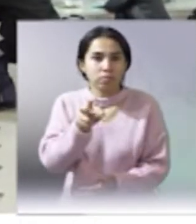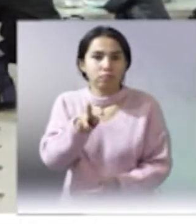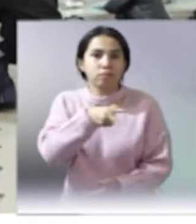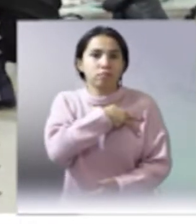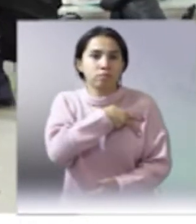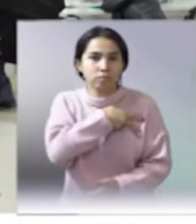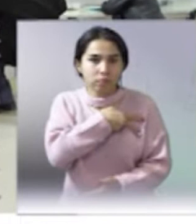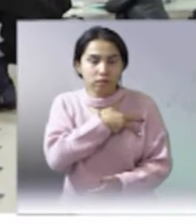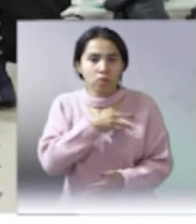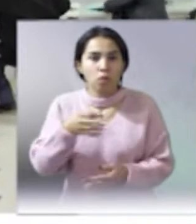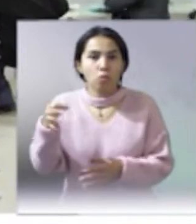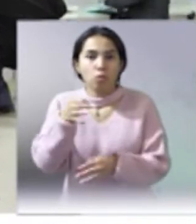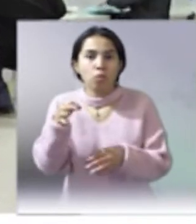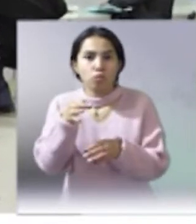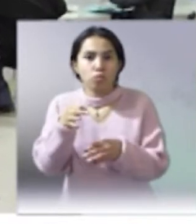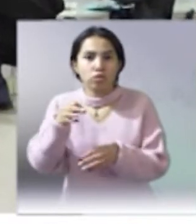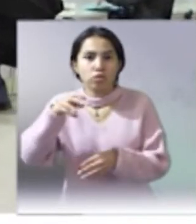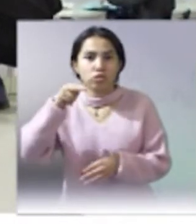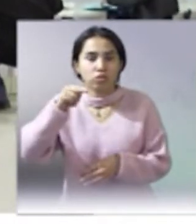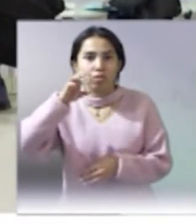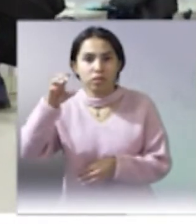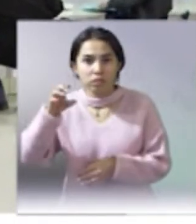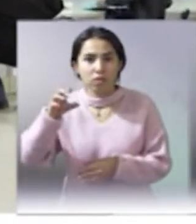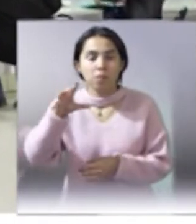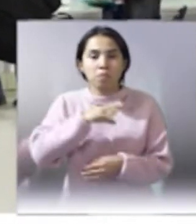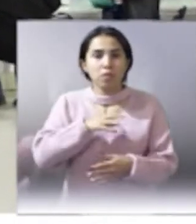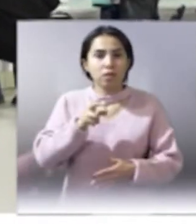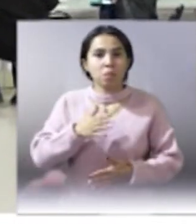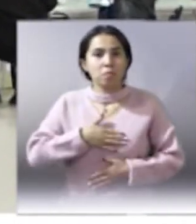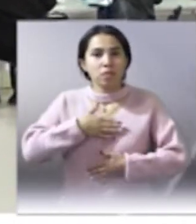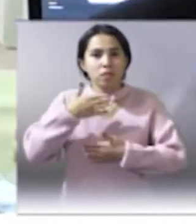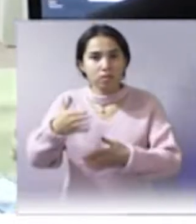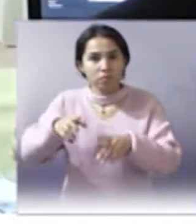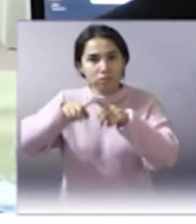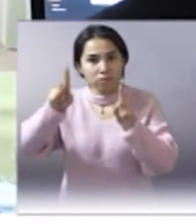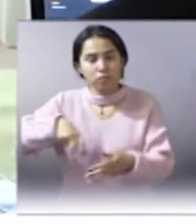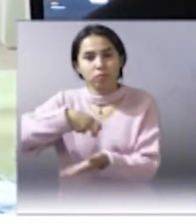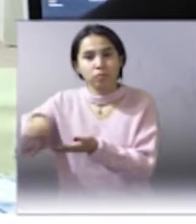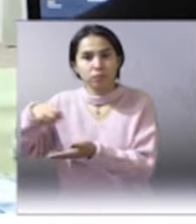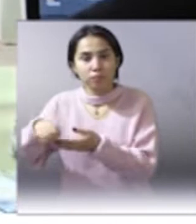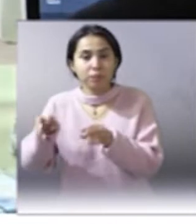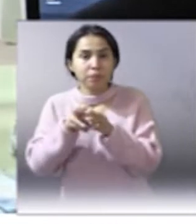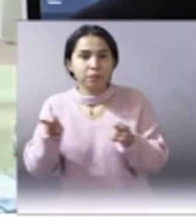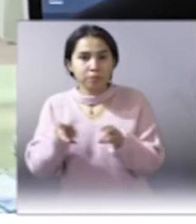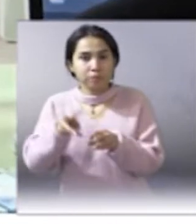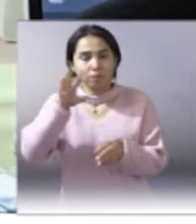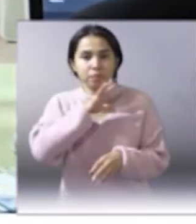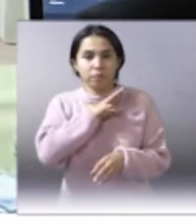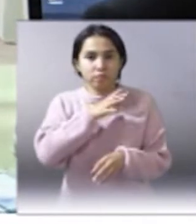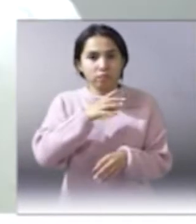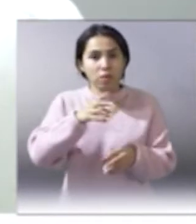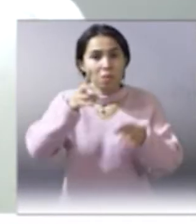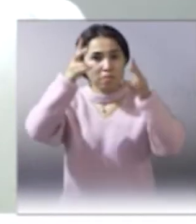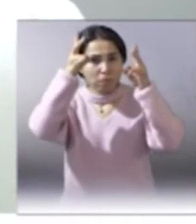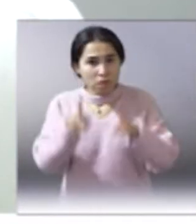в среднем размере 128 тысяч тенге в месяц. Это в 4 раза выше сегодняшнего уровня. 68 тысяч